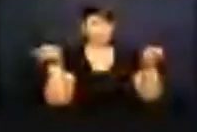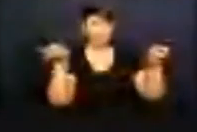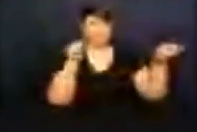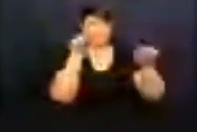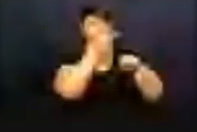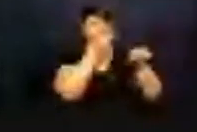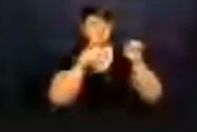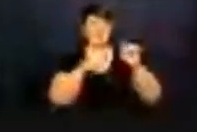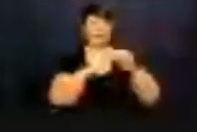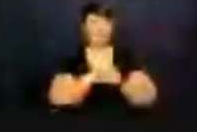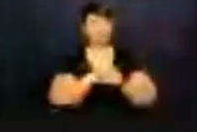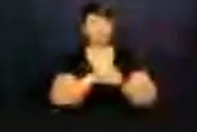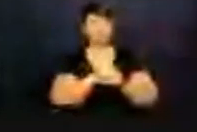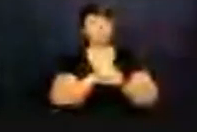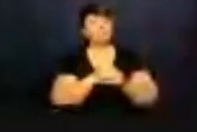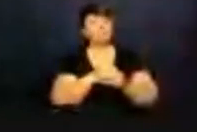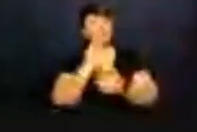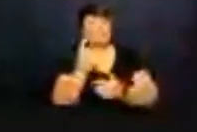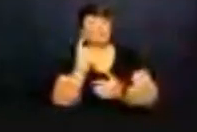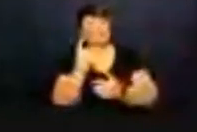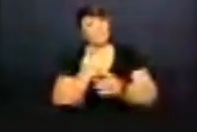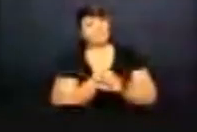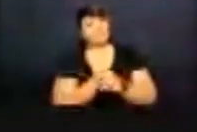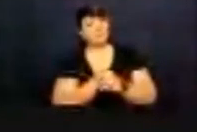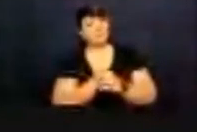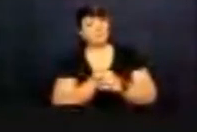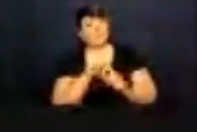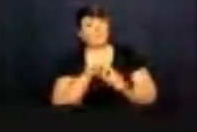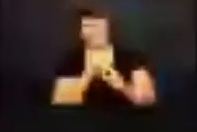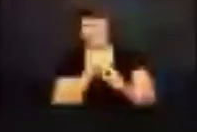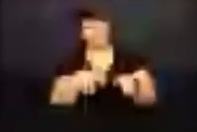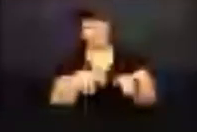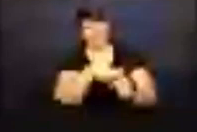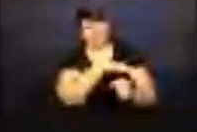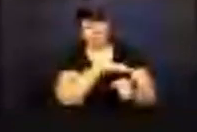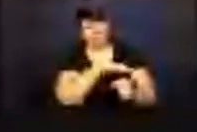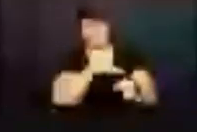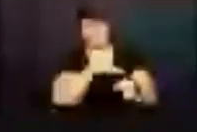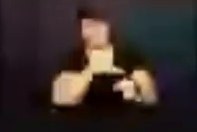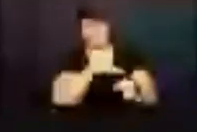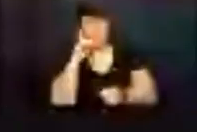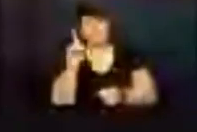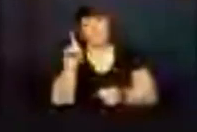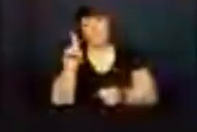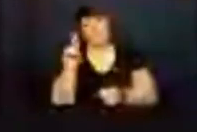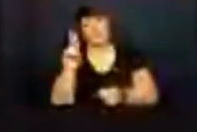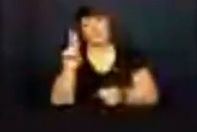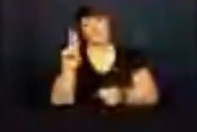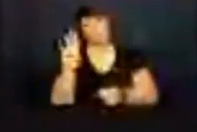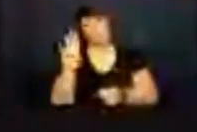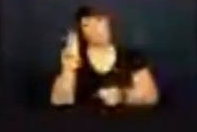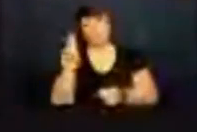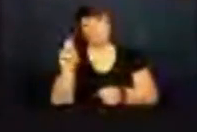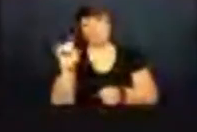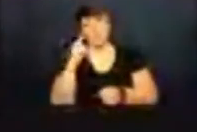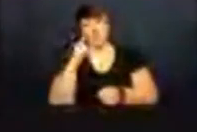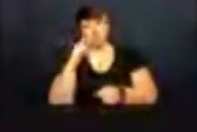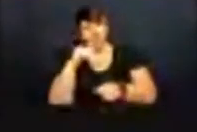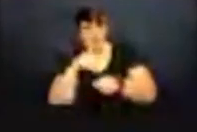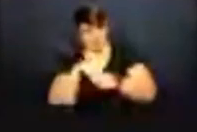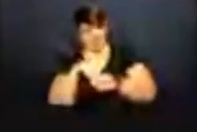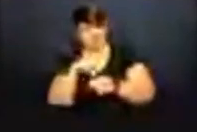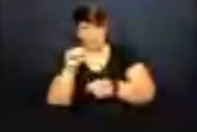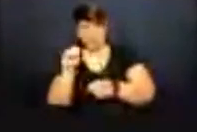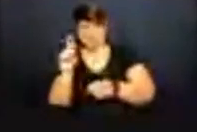maswali yangu ni mengi kwa kweli. Jambo moja ambalo limedhihirika ni kuwa